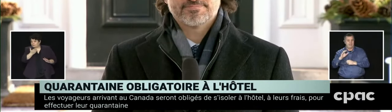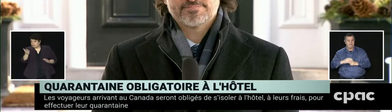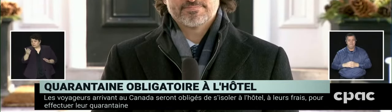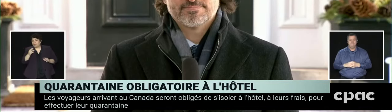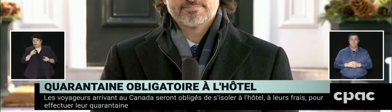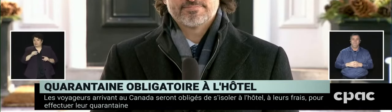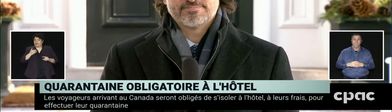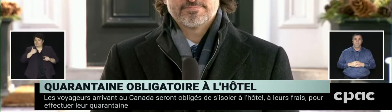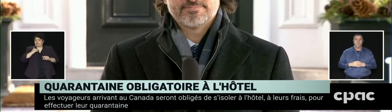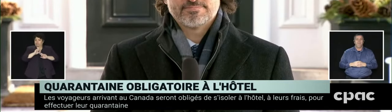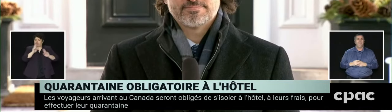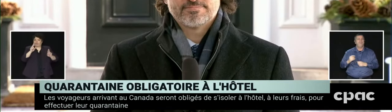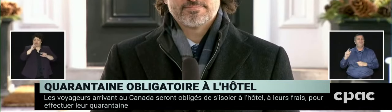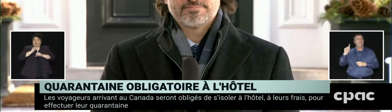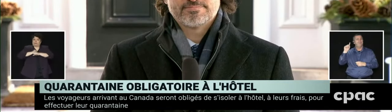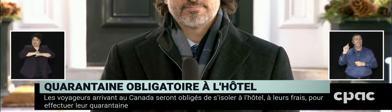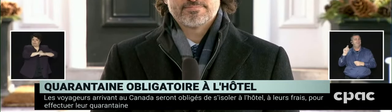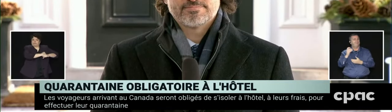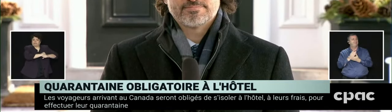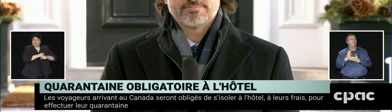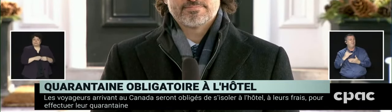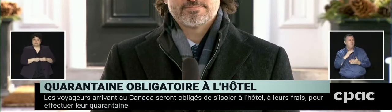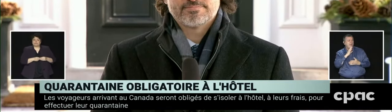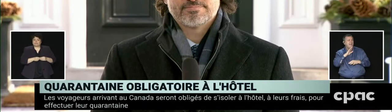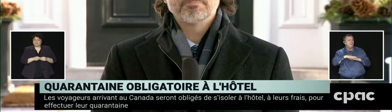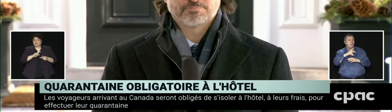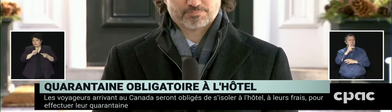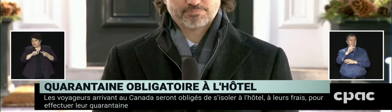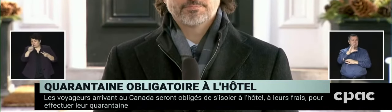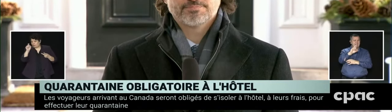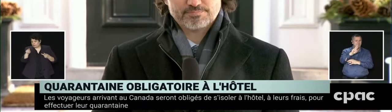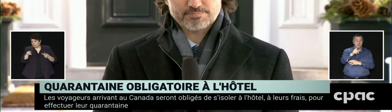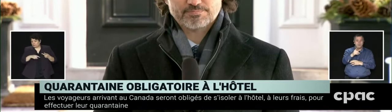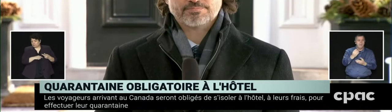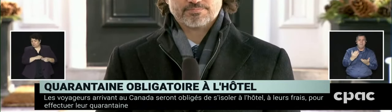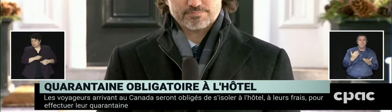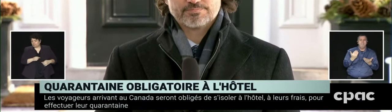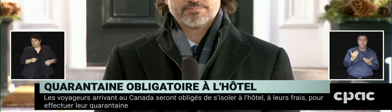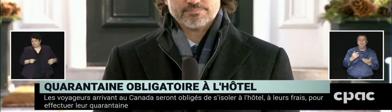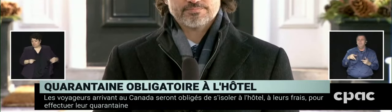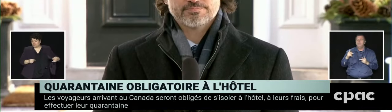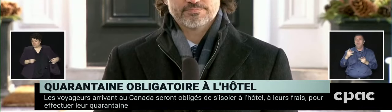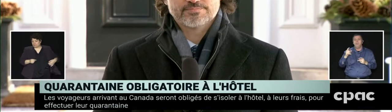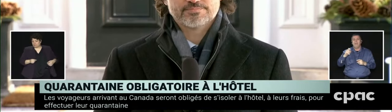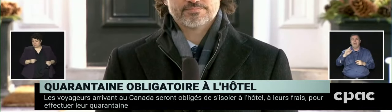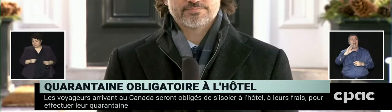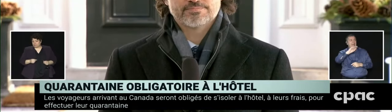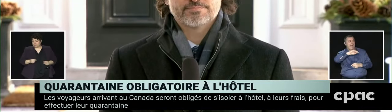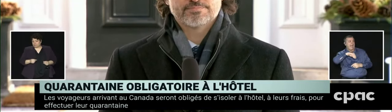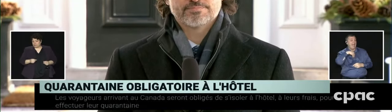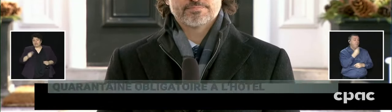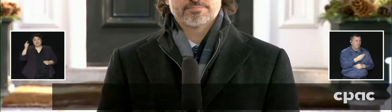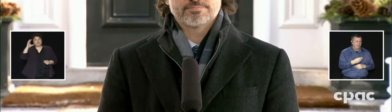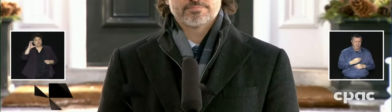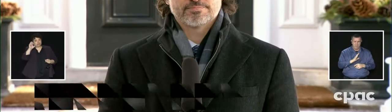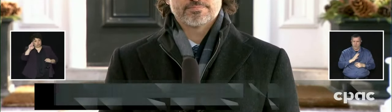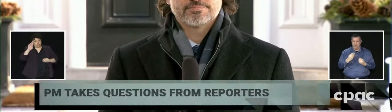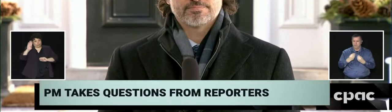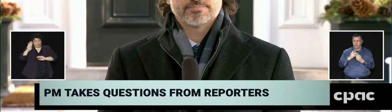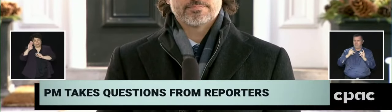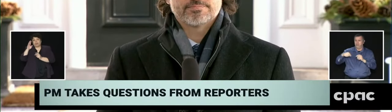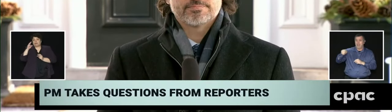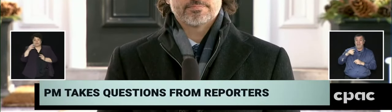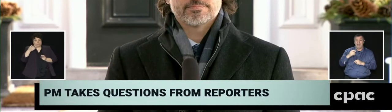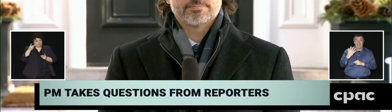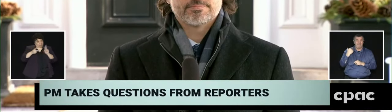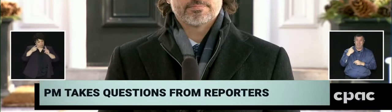Et oui, j'aimerais juste revenir sur cette question de la PCU, là, le fait qu'il n'y aura pas besoin de rembourser. Il y a plein de gens qui avaient dit que